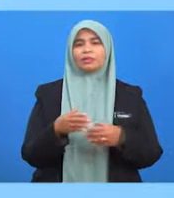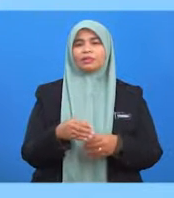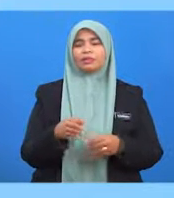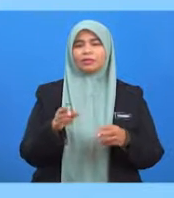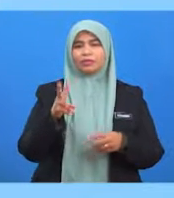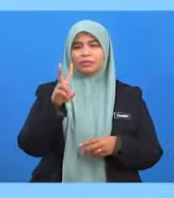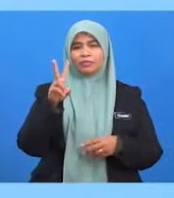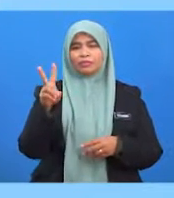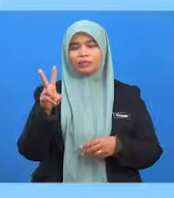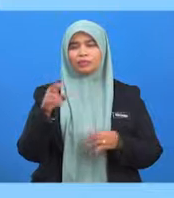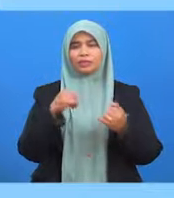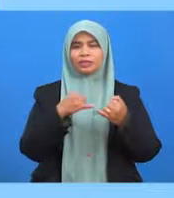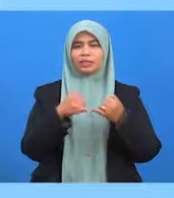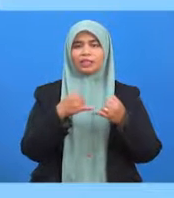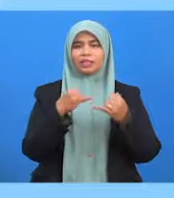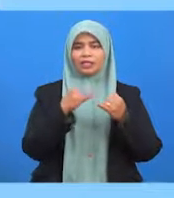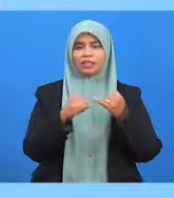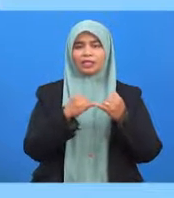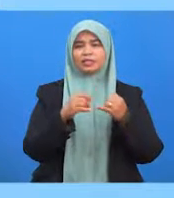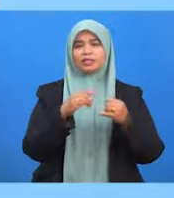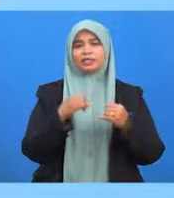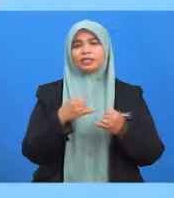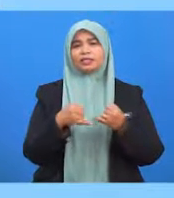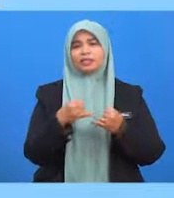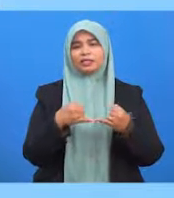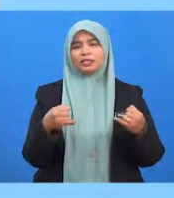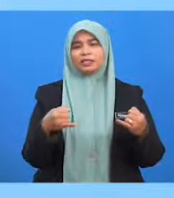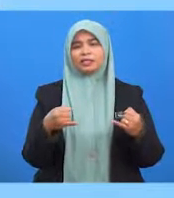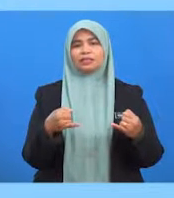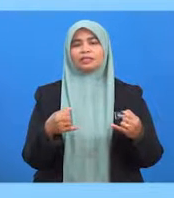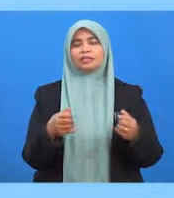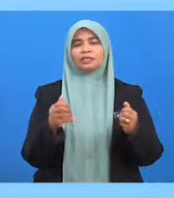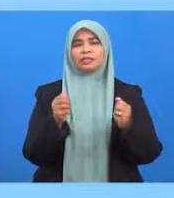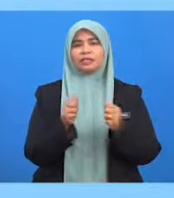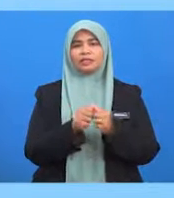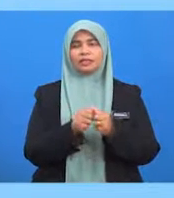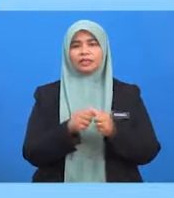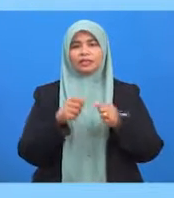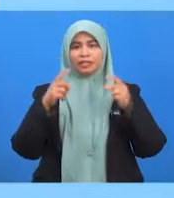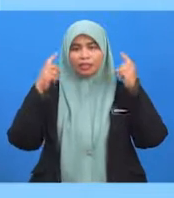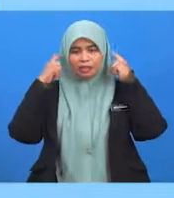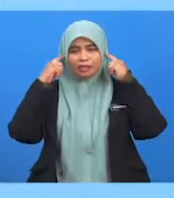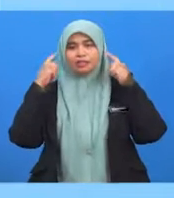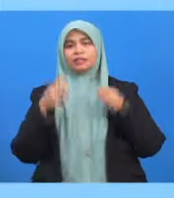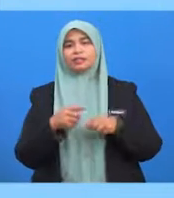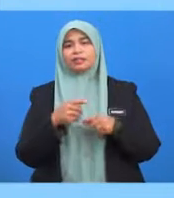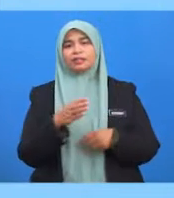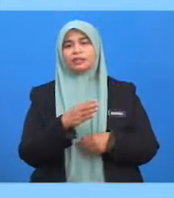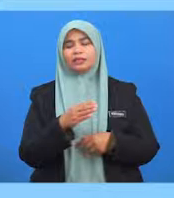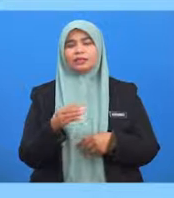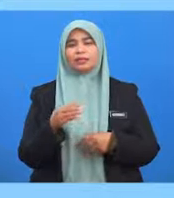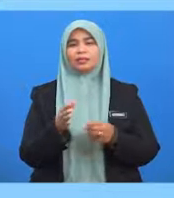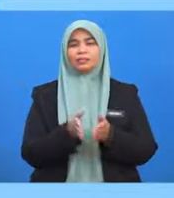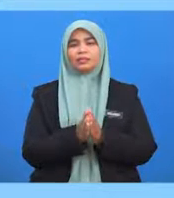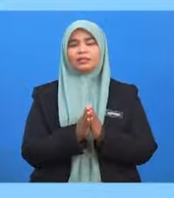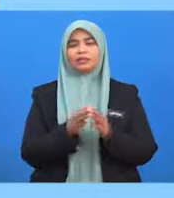tadi kepada telinga. Dan langkah yang keempat, minta rakan kita